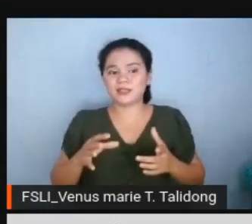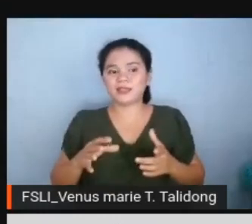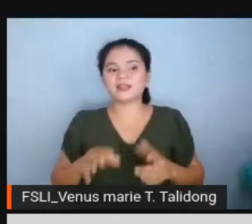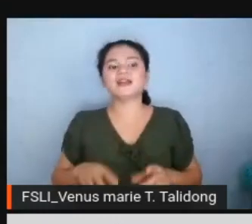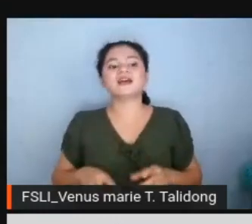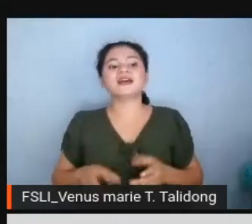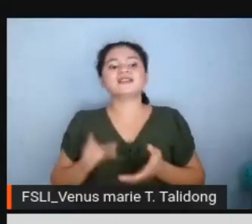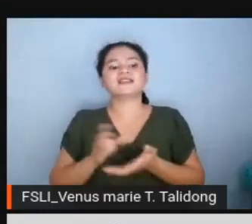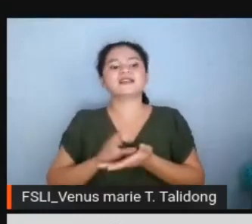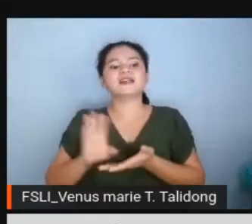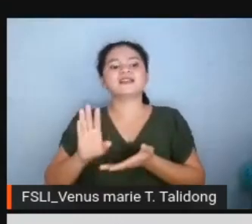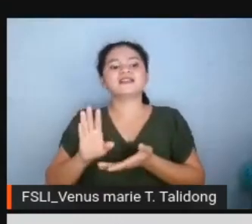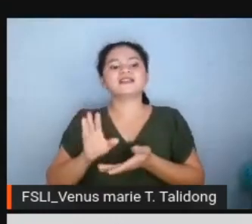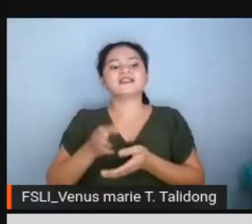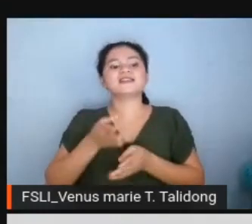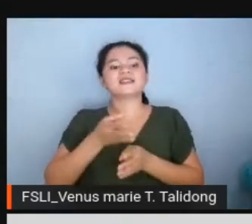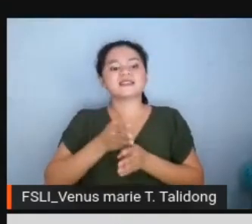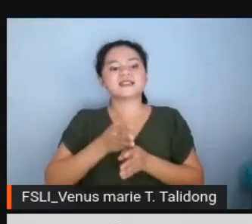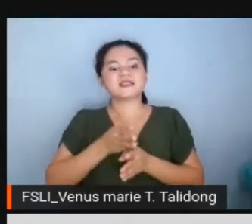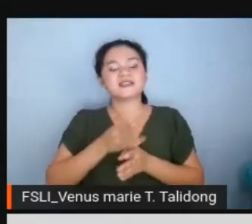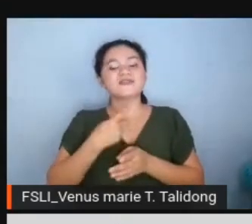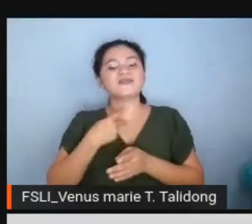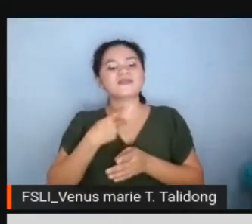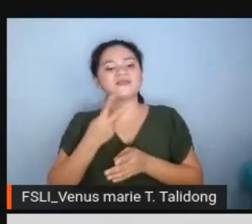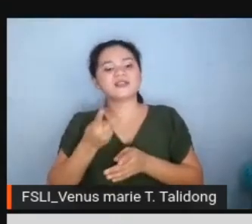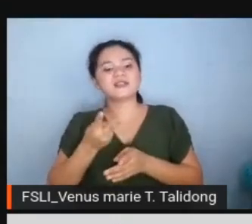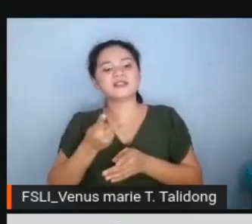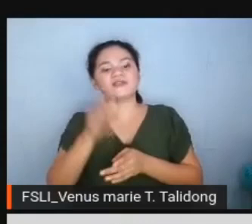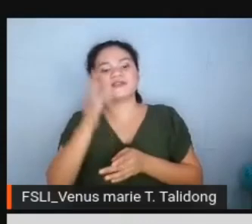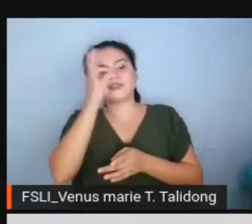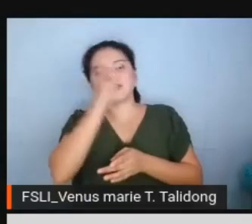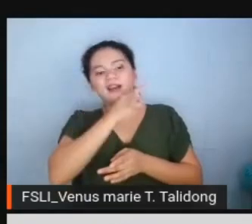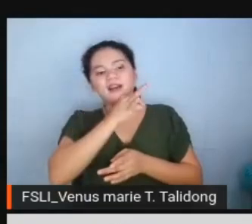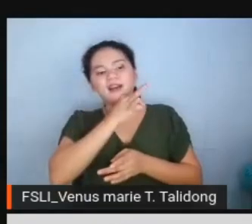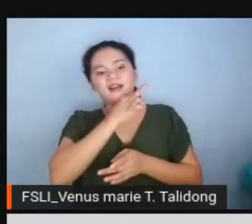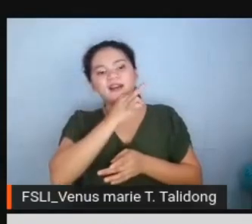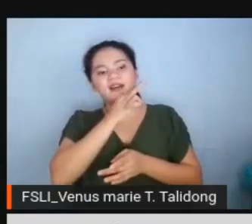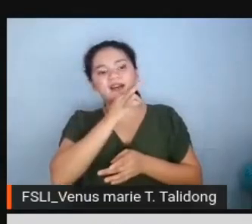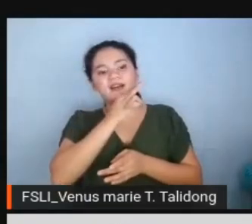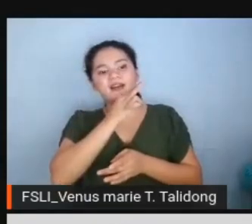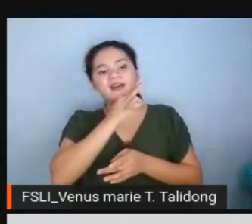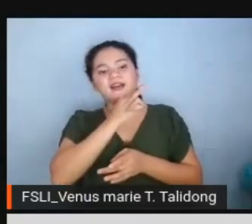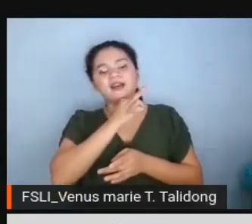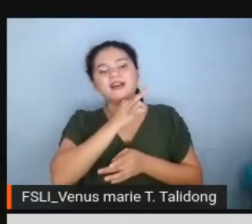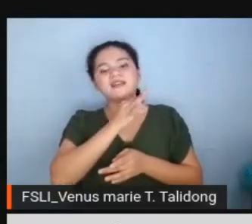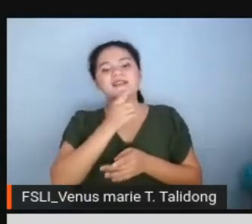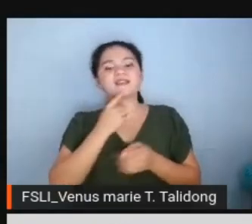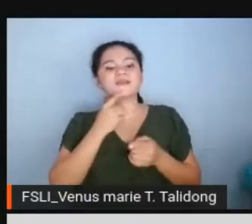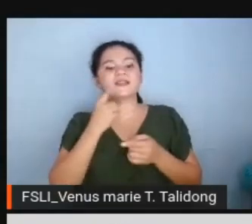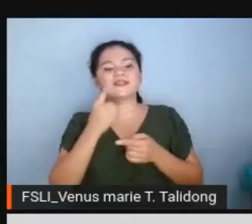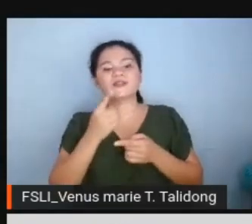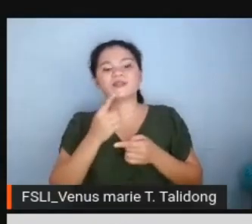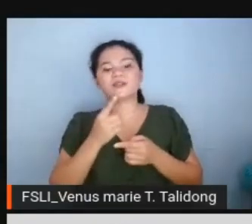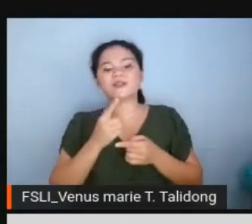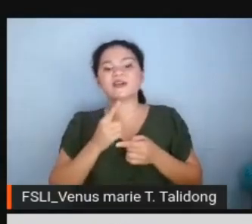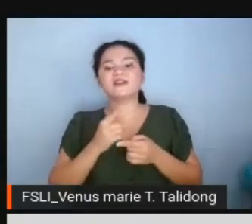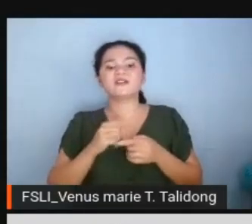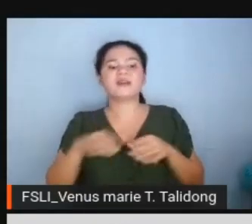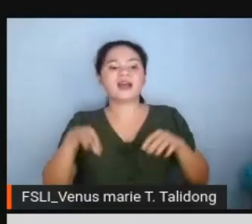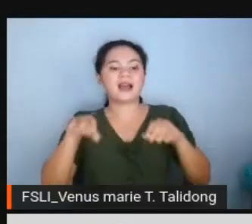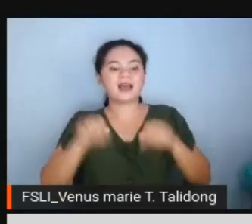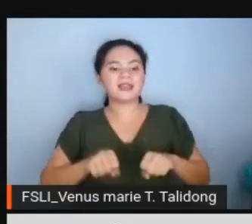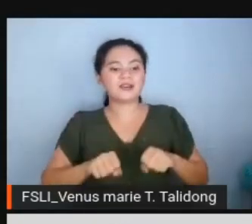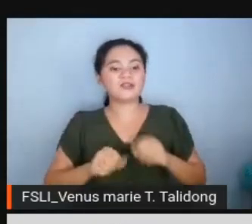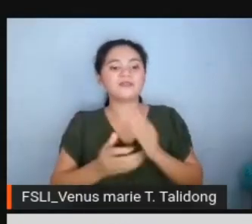straightforward, mas upfront kung ano yung kaya at hindi ko kayang gawin. So parang it was really easy for me